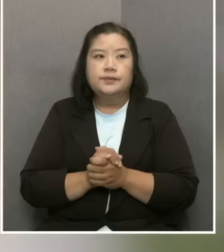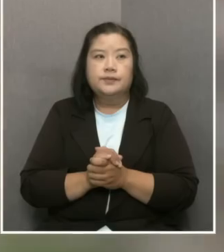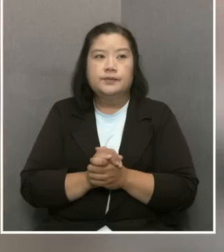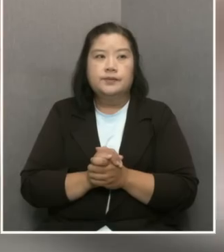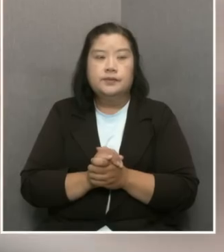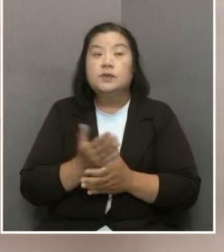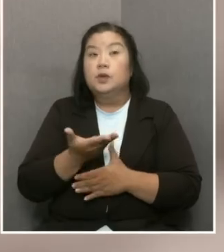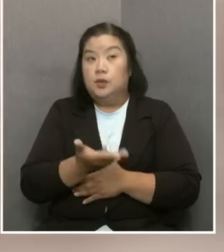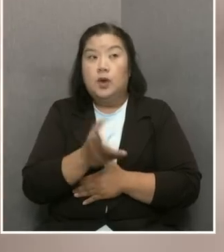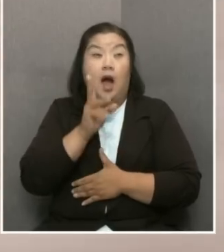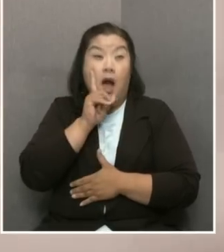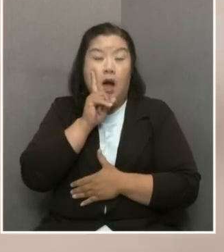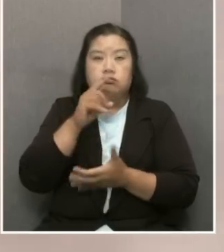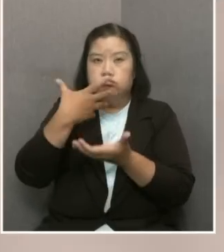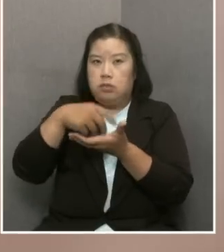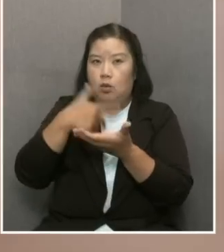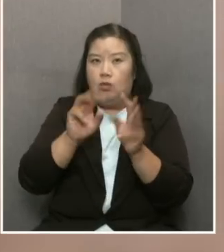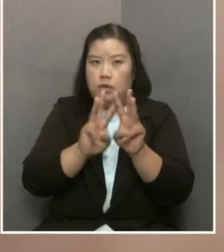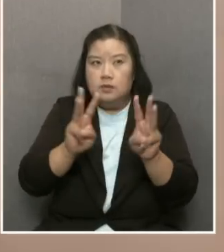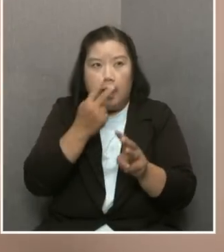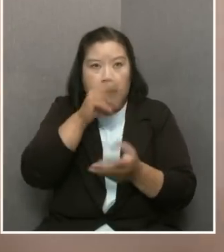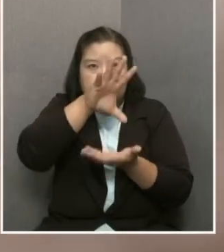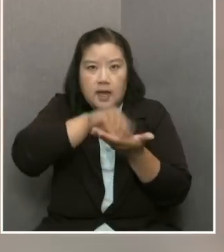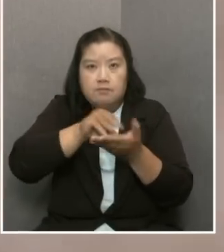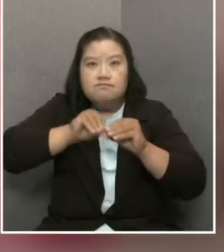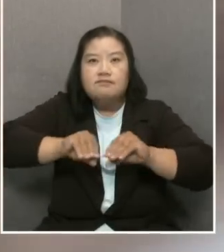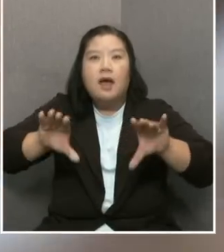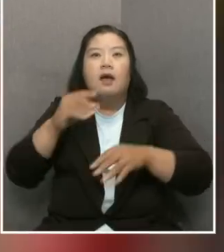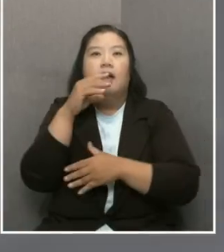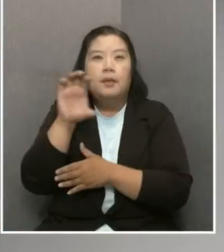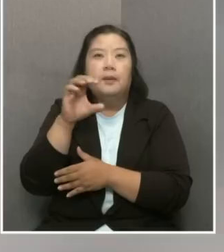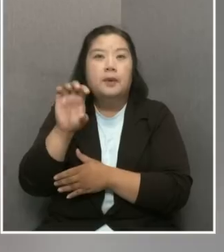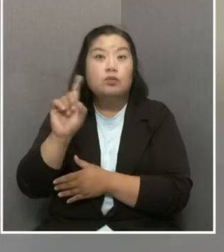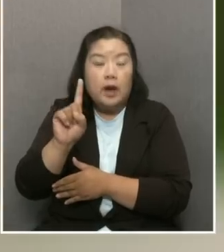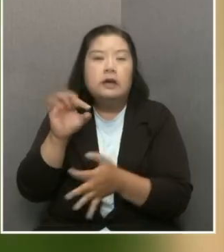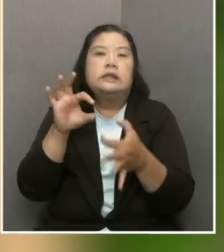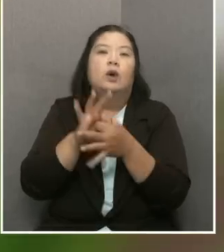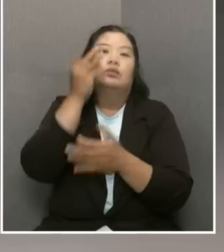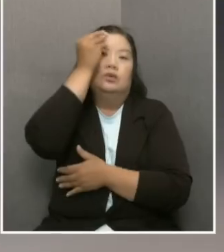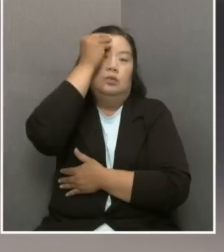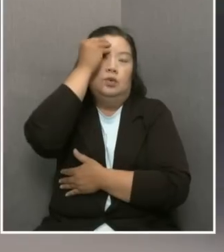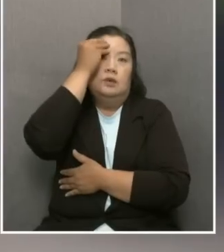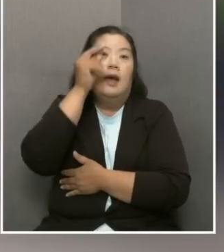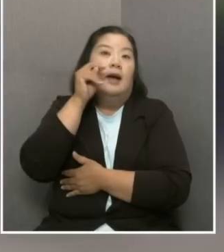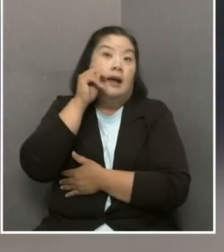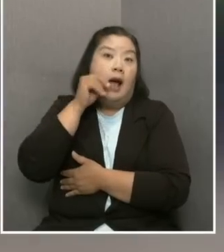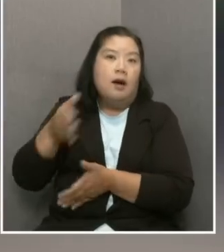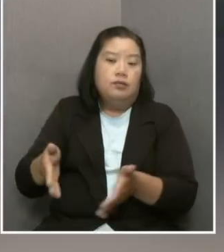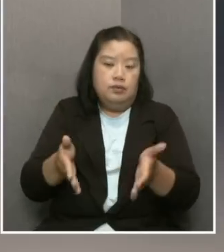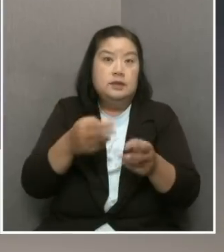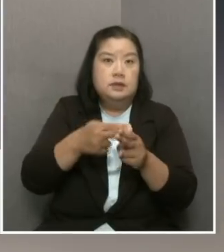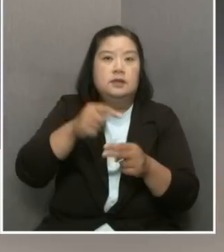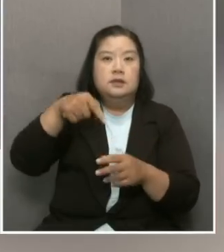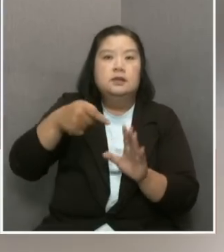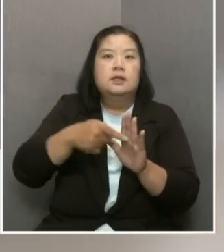รอยเตอร์สเปิดภาพจากโซเชียลมีเดียนะคะหลังจากไต้ฝุ่นแรงถล่มญี่ปุ่นเมื่อวานนี้แม่น้ำซาจิในจังหวัดโทโตริขุ่น